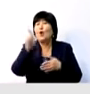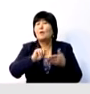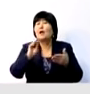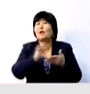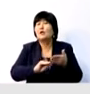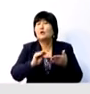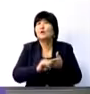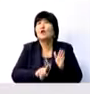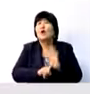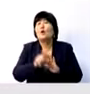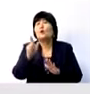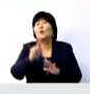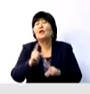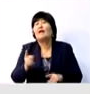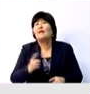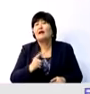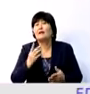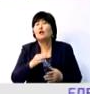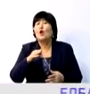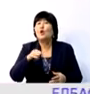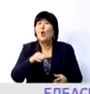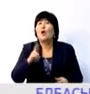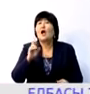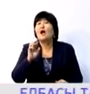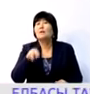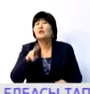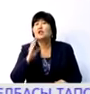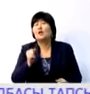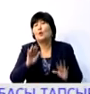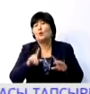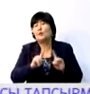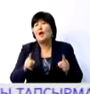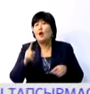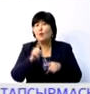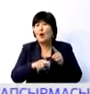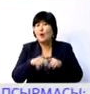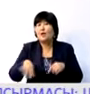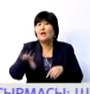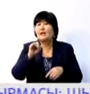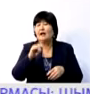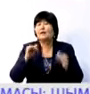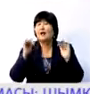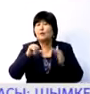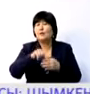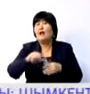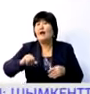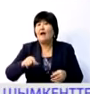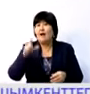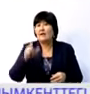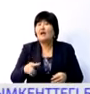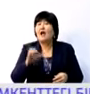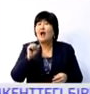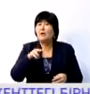өлкесінде өрнекті өлеңмен дараланып жүрген Толқын Қабылшаның орны бөлек. Бауырлас ел ақындары бас қосқан шарада әріптесіміз